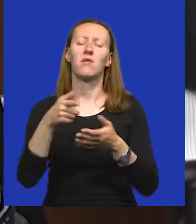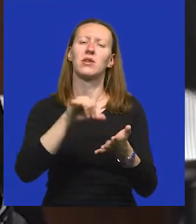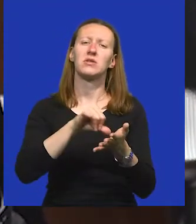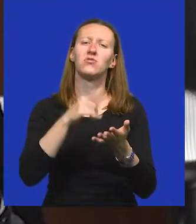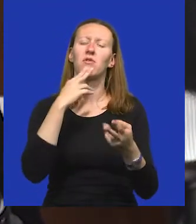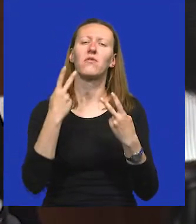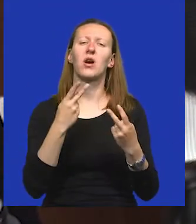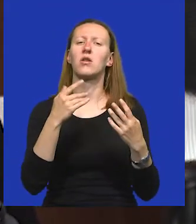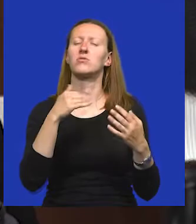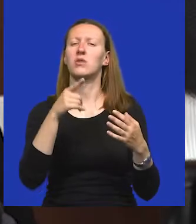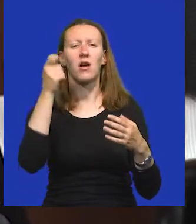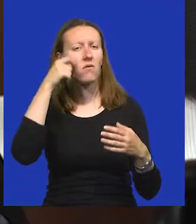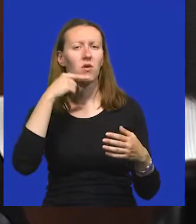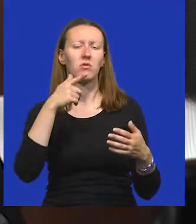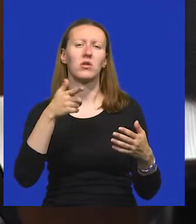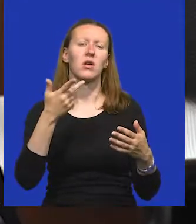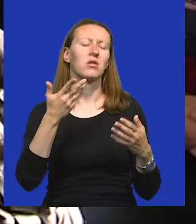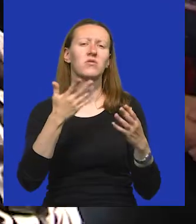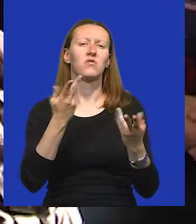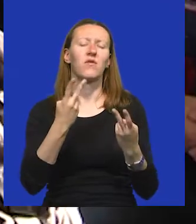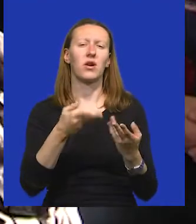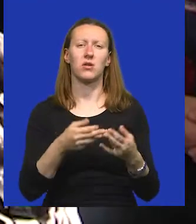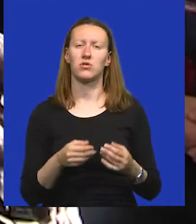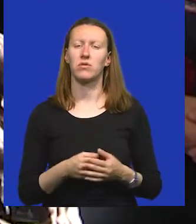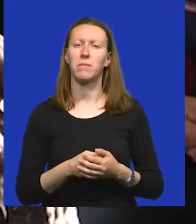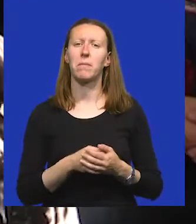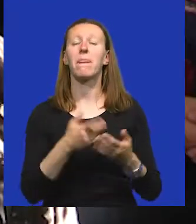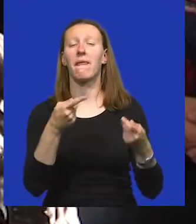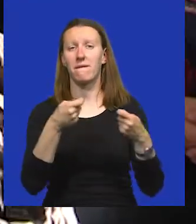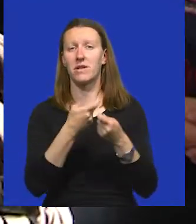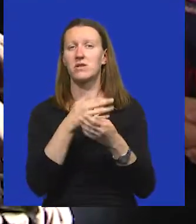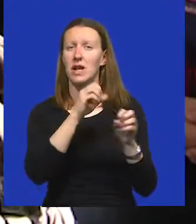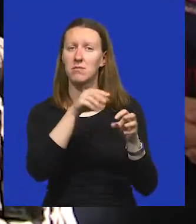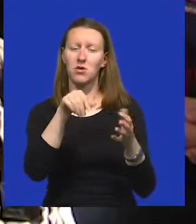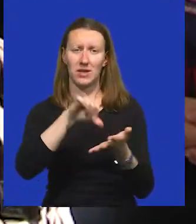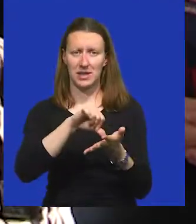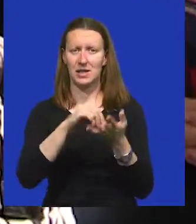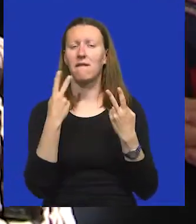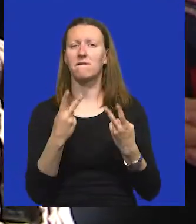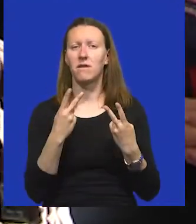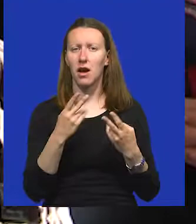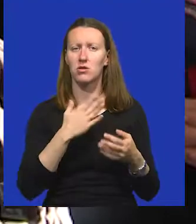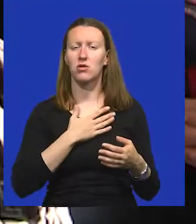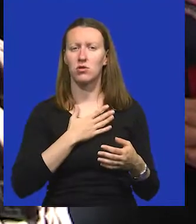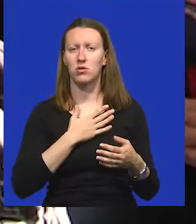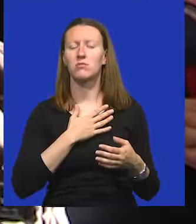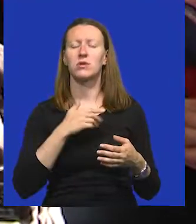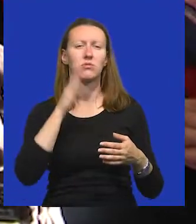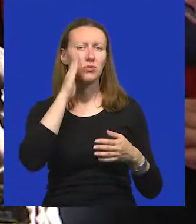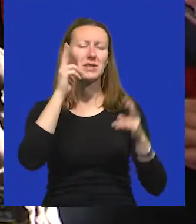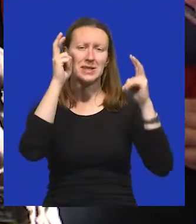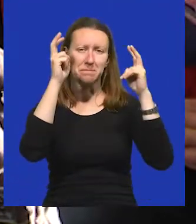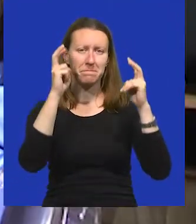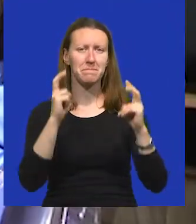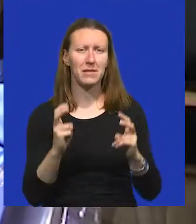portare questo centro alla città di Dignano nel senso di rifiuti? Allora, nel senso di rifiuti, con questo centro il nostro scopo